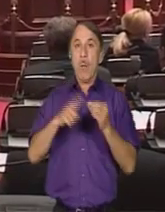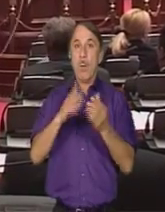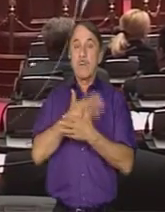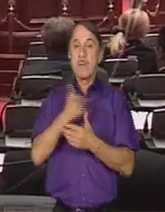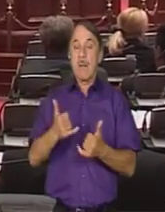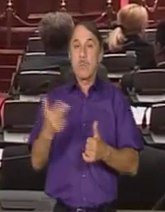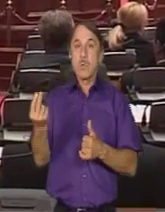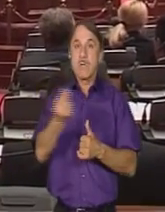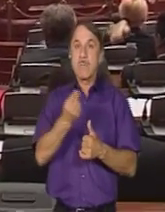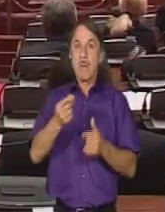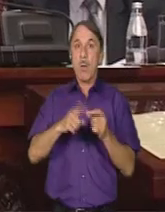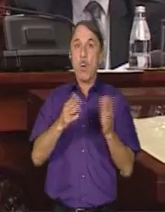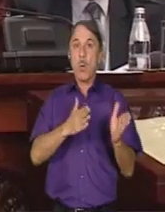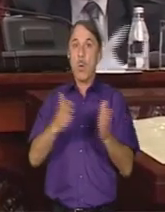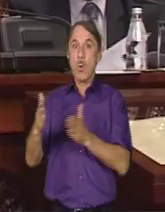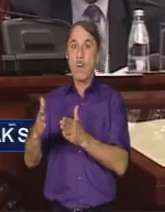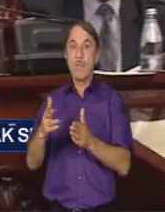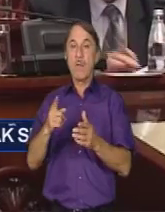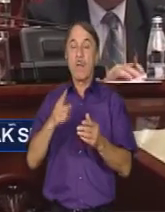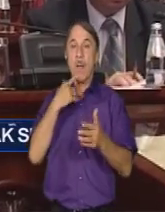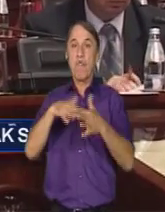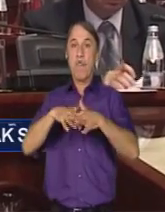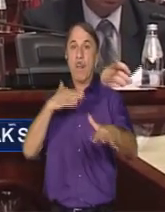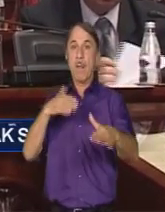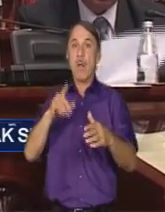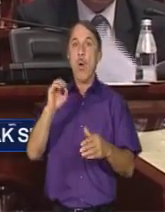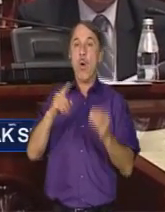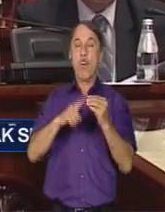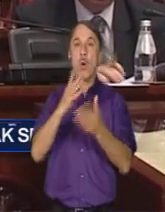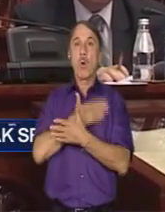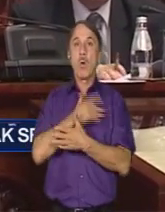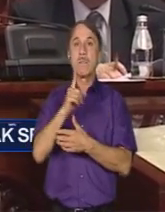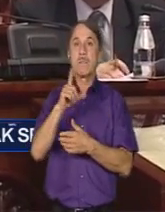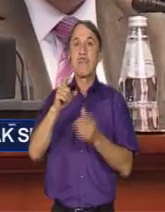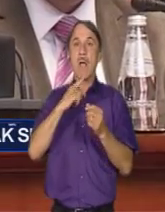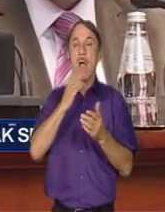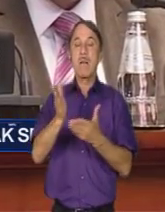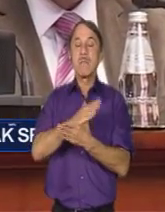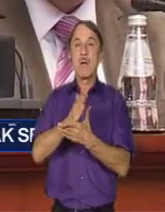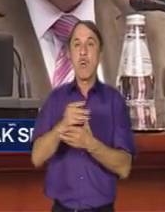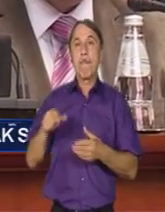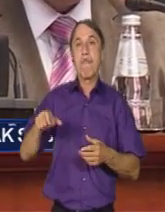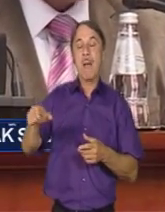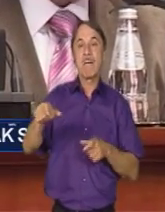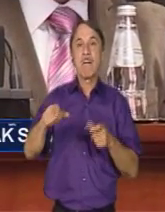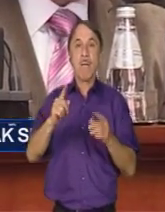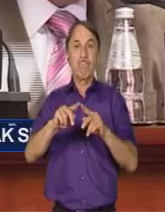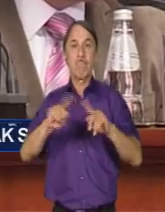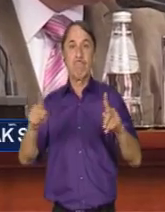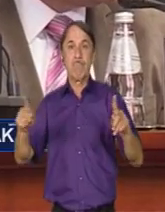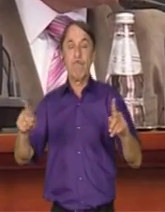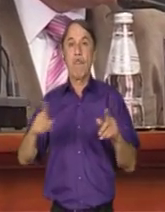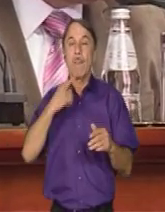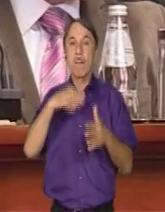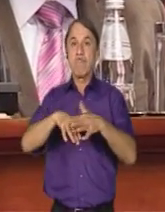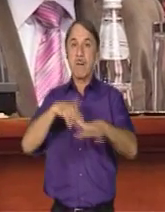Istinska opozicija danas u Srbiji nalazi se u redovima van parlamentarne patriotske opozicije, jer među strankama koje čine aktuelni